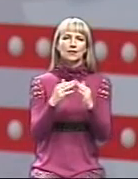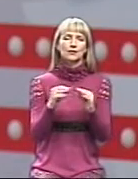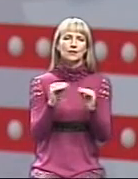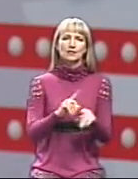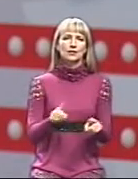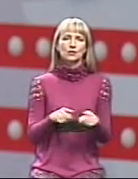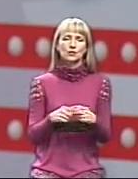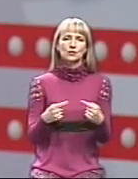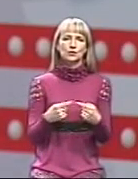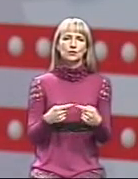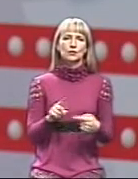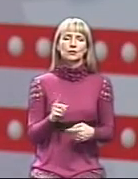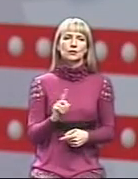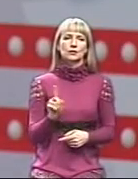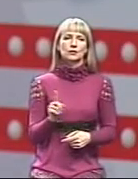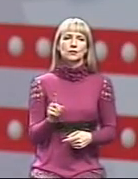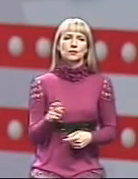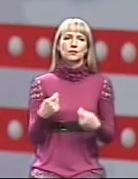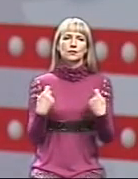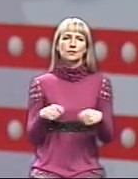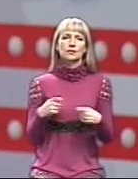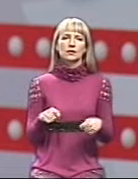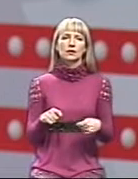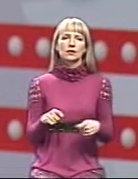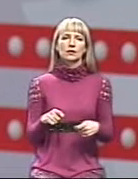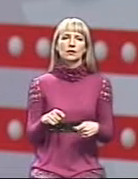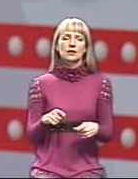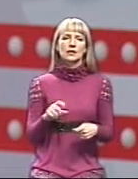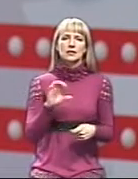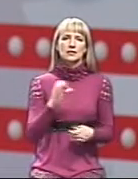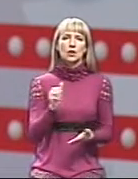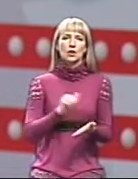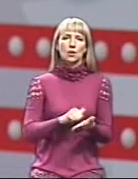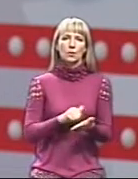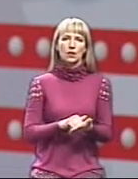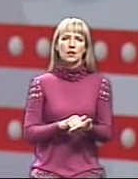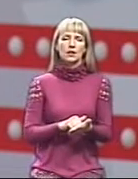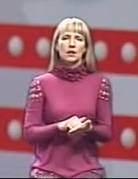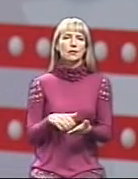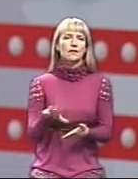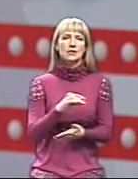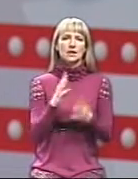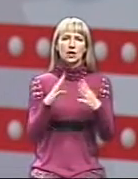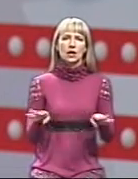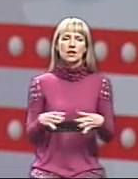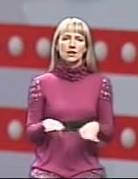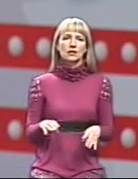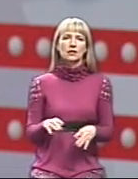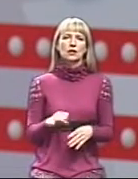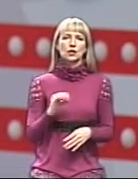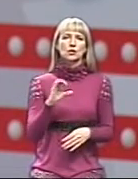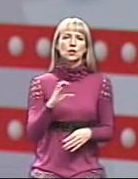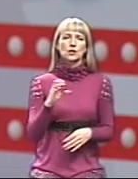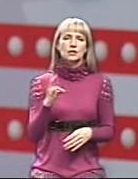виставлять, це однозначно, тому що продають з ліцензіями ці всі ёлки, ну, ели і